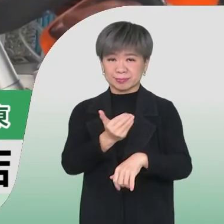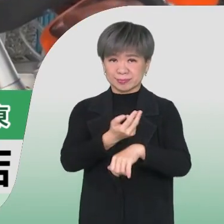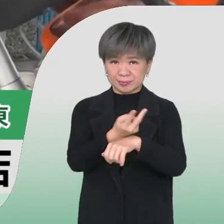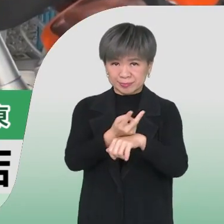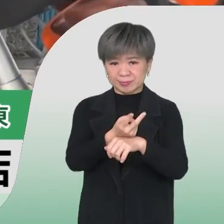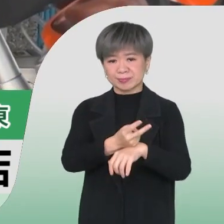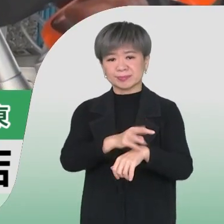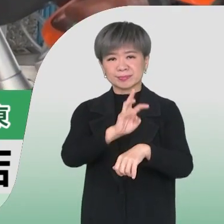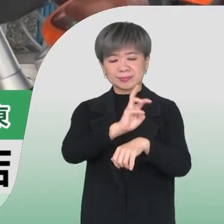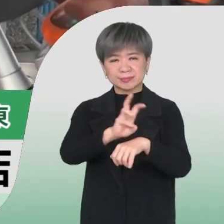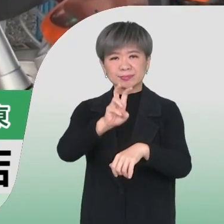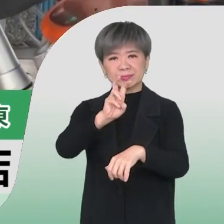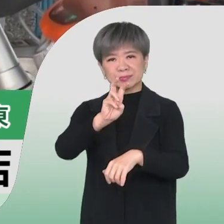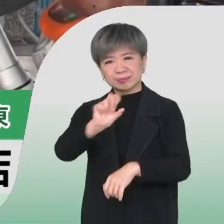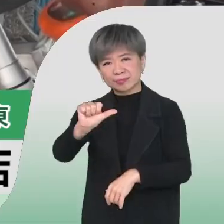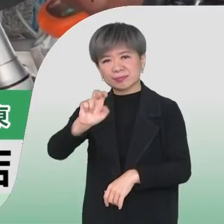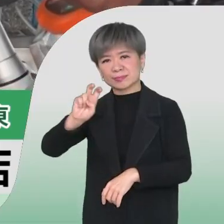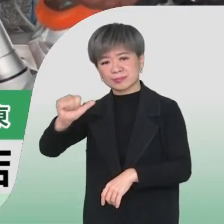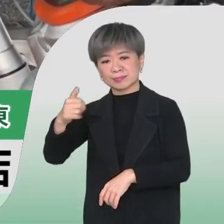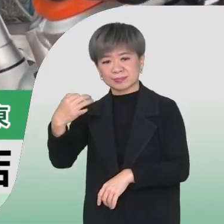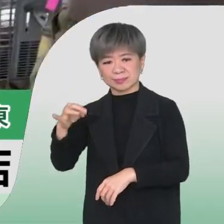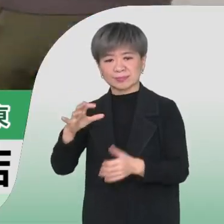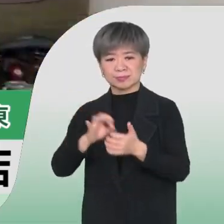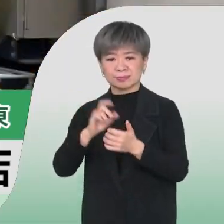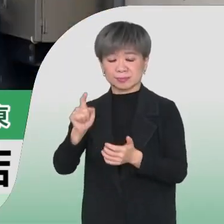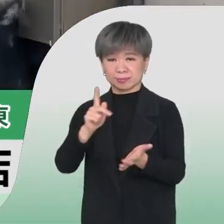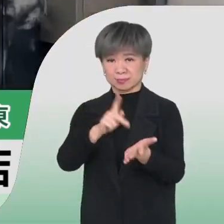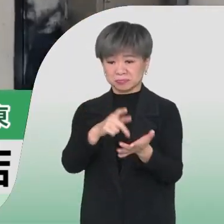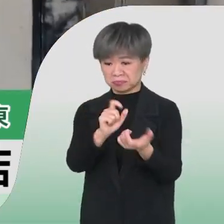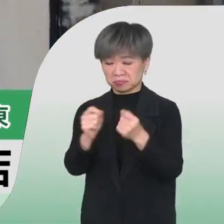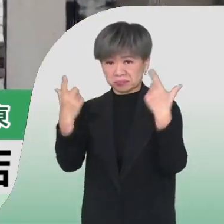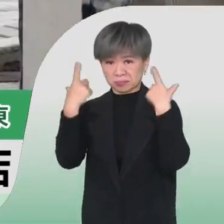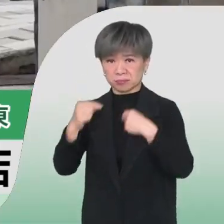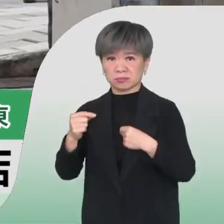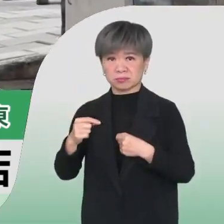30分钟25元。票车的店要分3块，附近的本